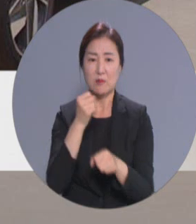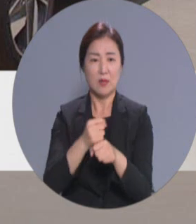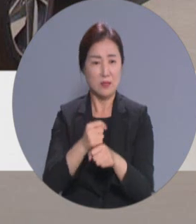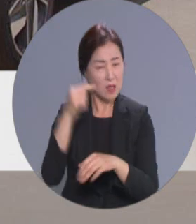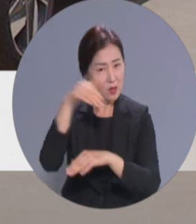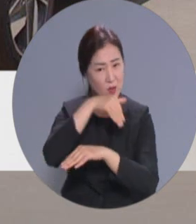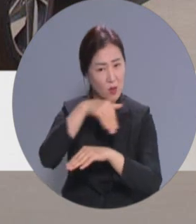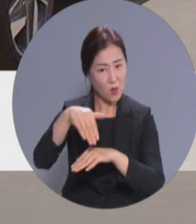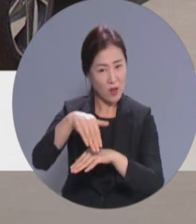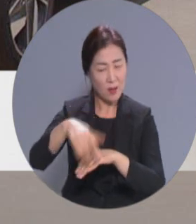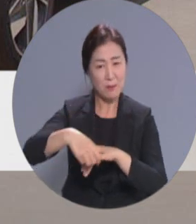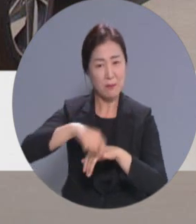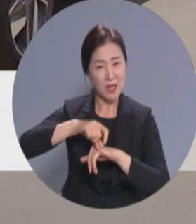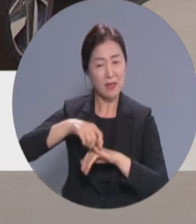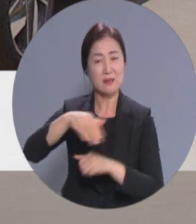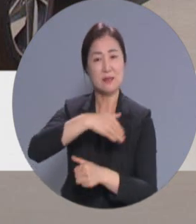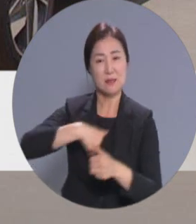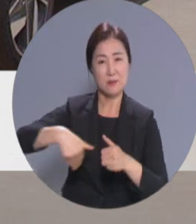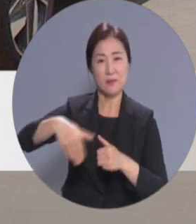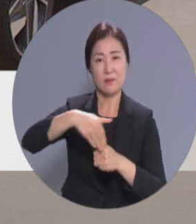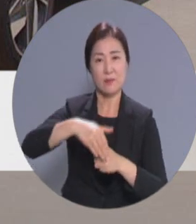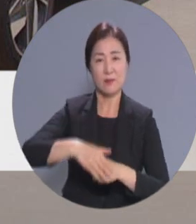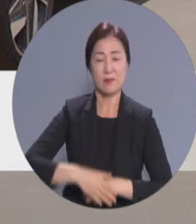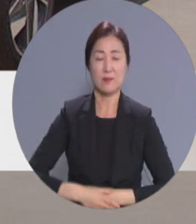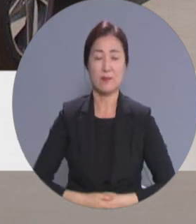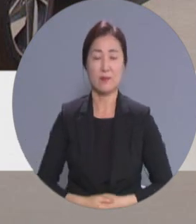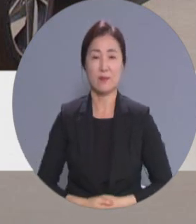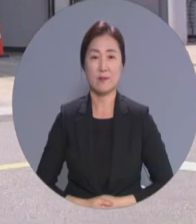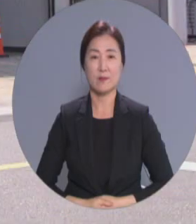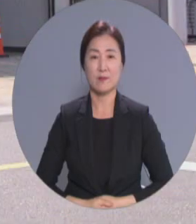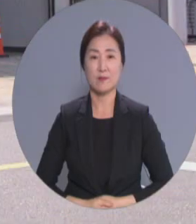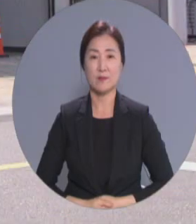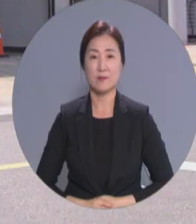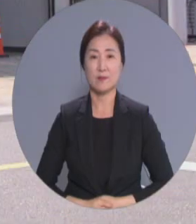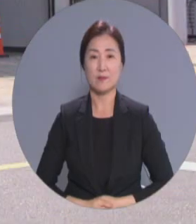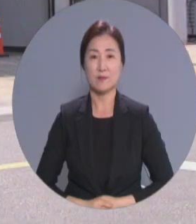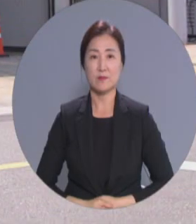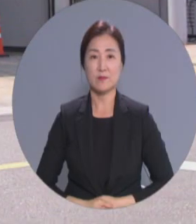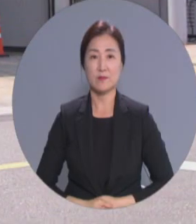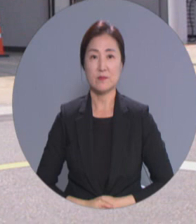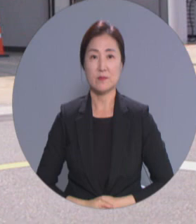전남도의 계획에도 차질이 생겼습니다. 문형철 기자입니다.